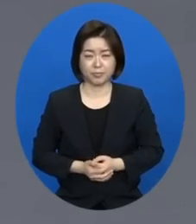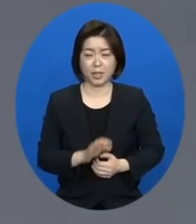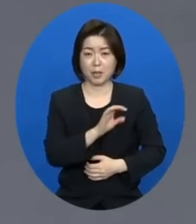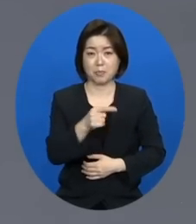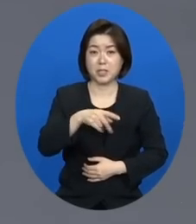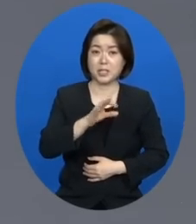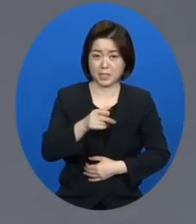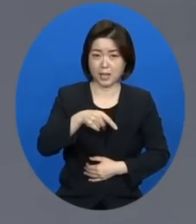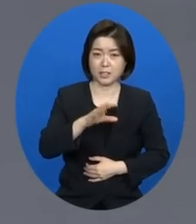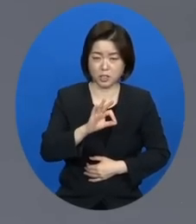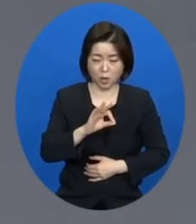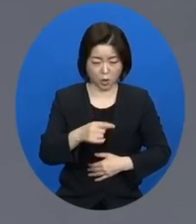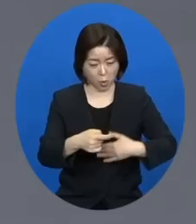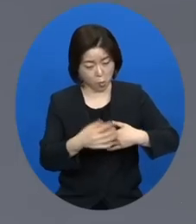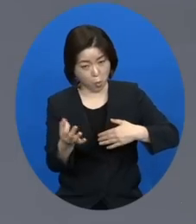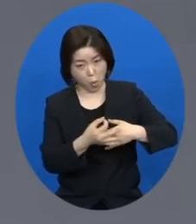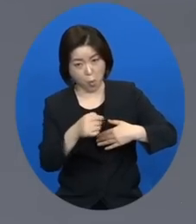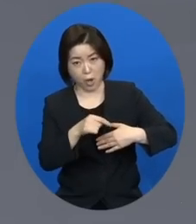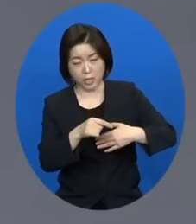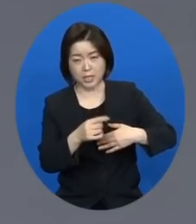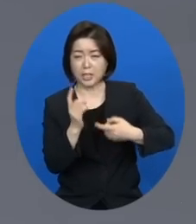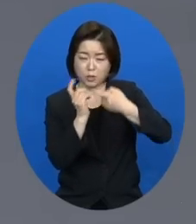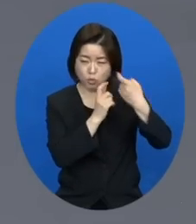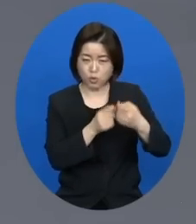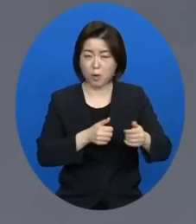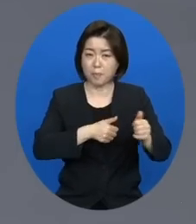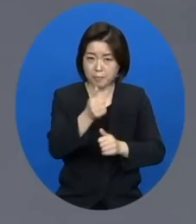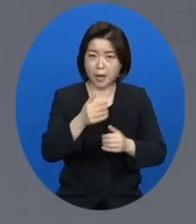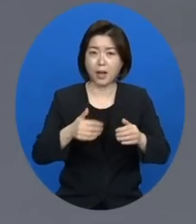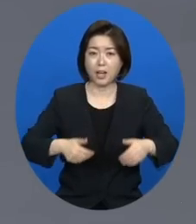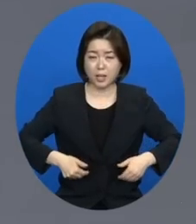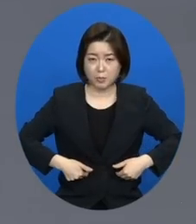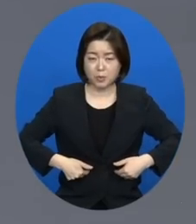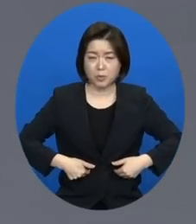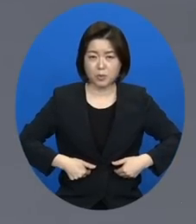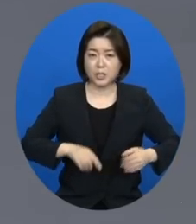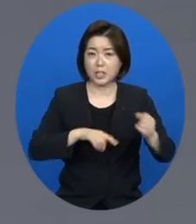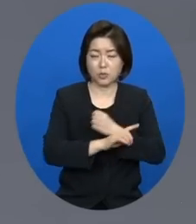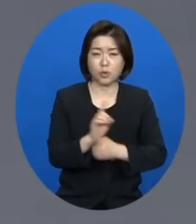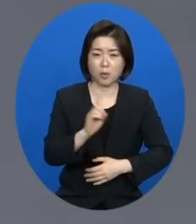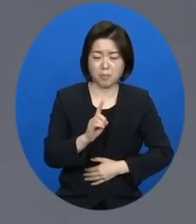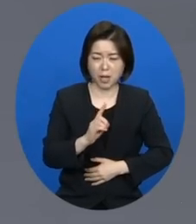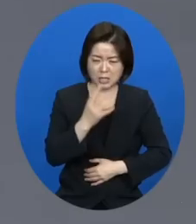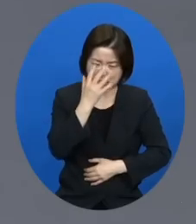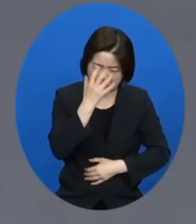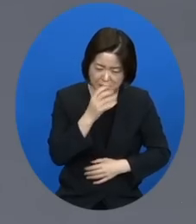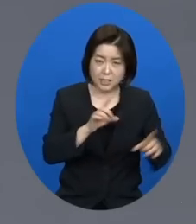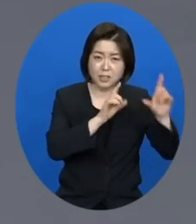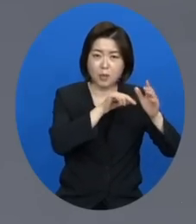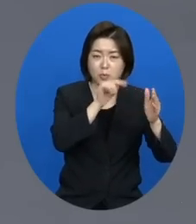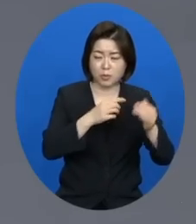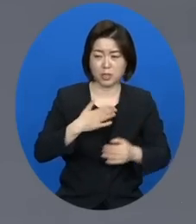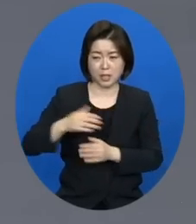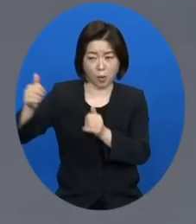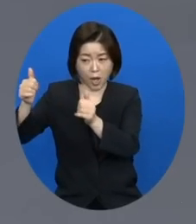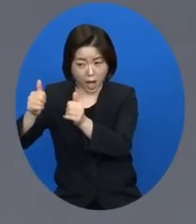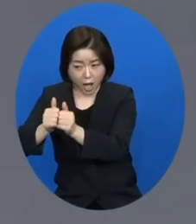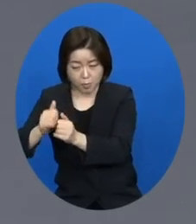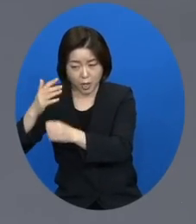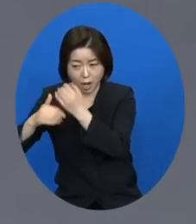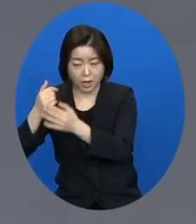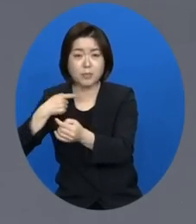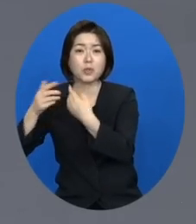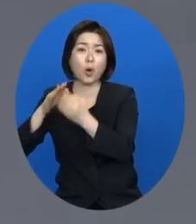유혹을 극복할 수 있었던 것이 그 비천해 보이는 삶 속에서 나와 함께 하시는 하나님을 경험한